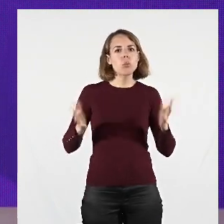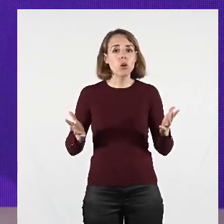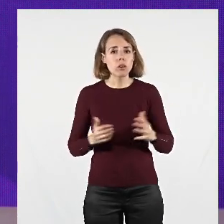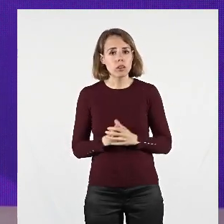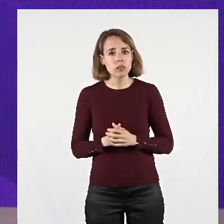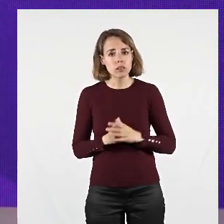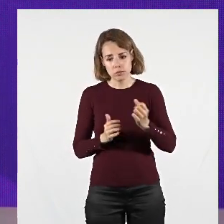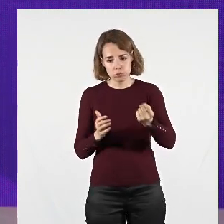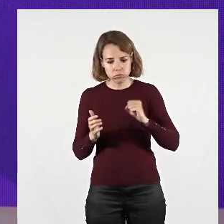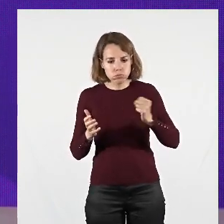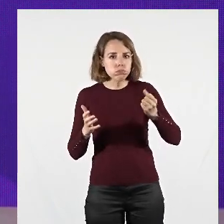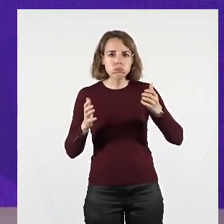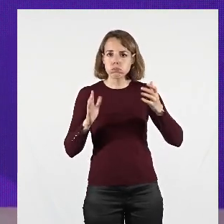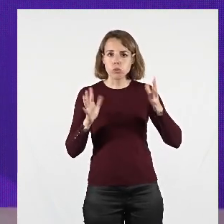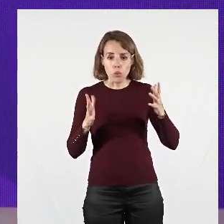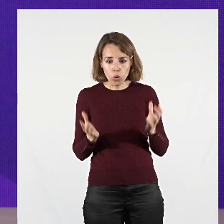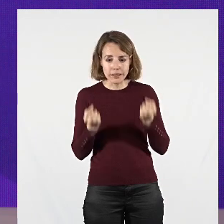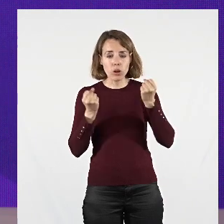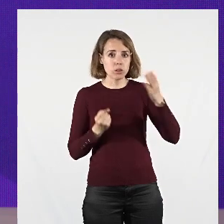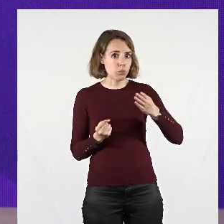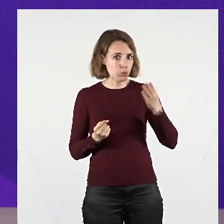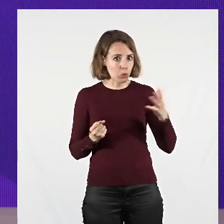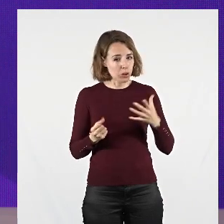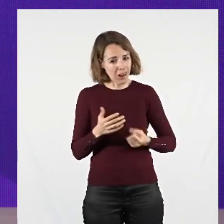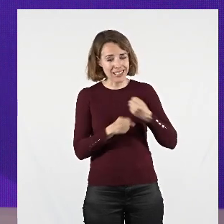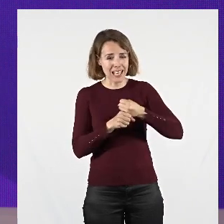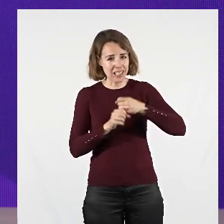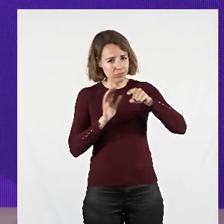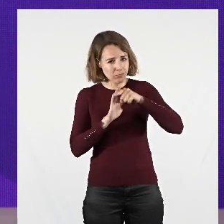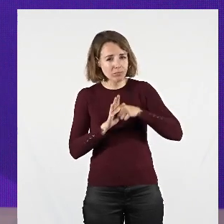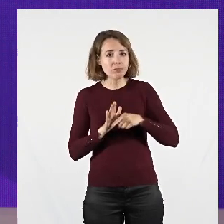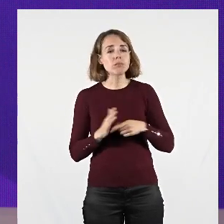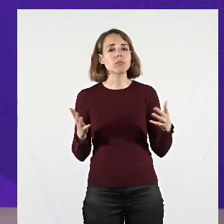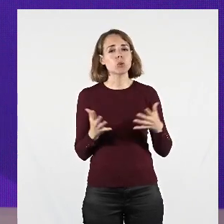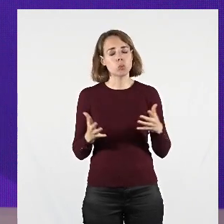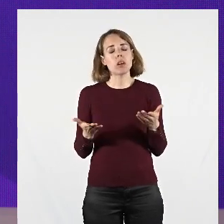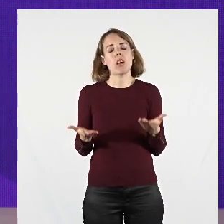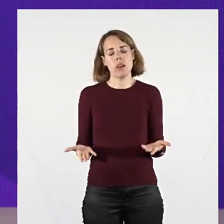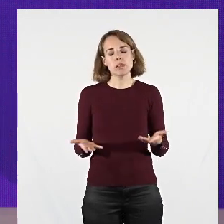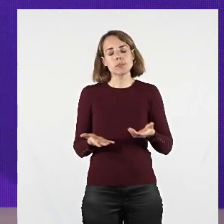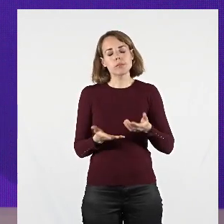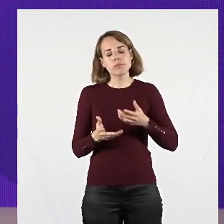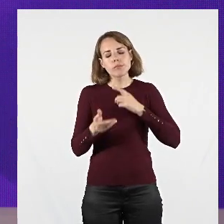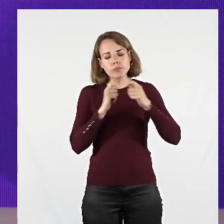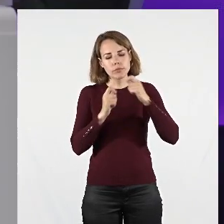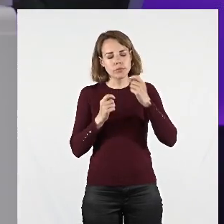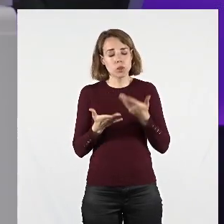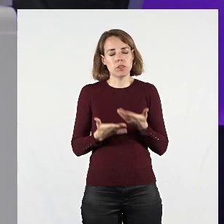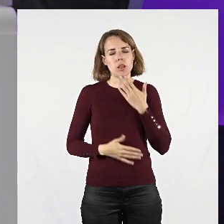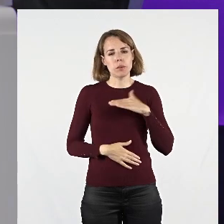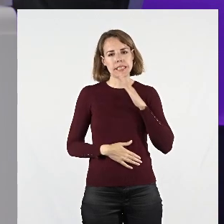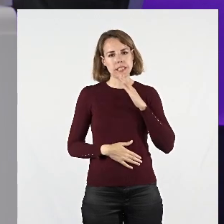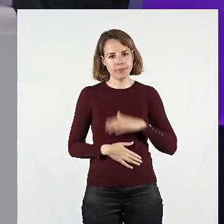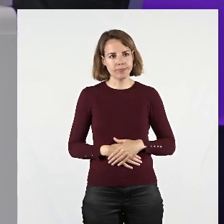quels dispositifs, quelles compétences mettre en œuvre pour cela? On va en parler dans ce premier temps de l'après-midi avec mes deux invités que